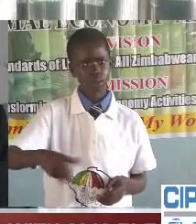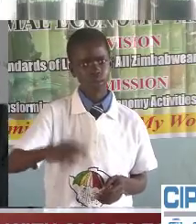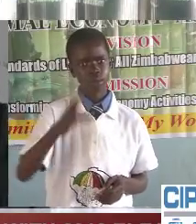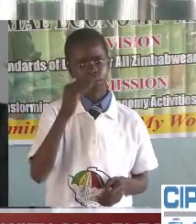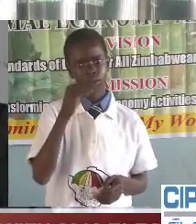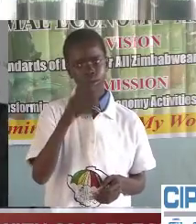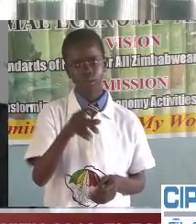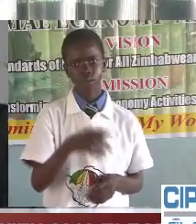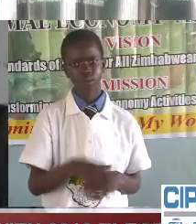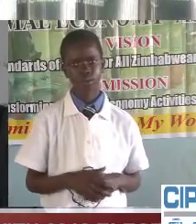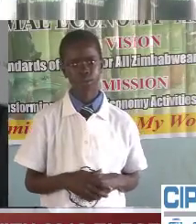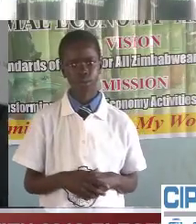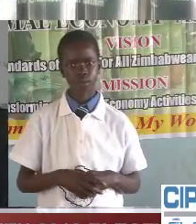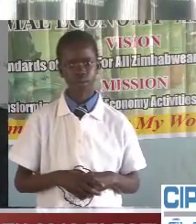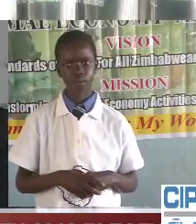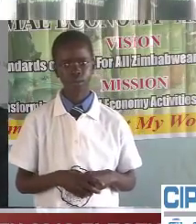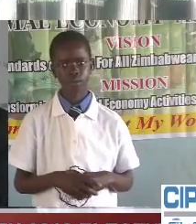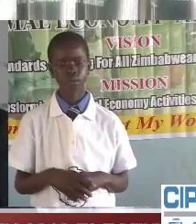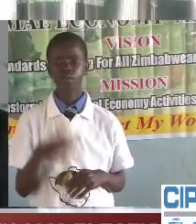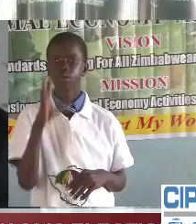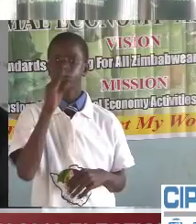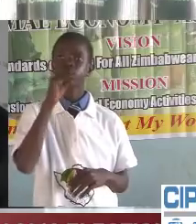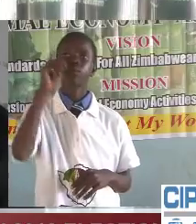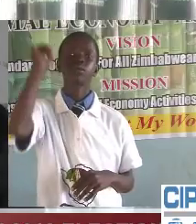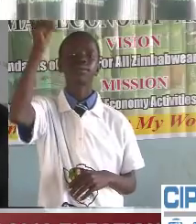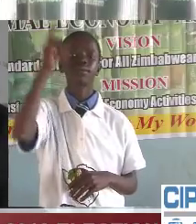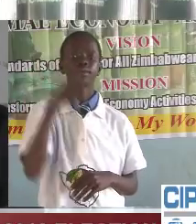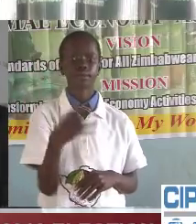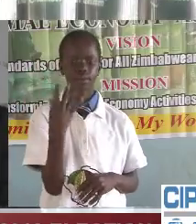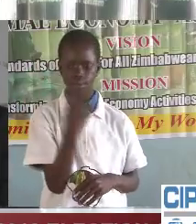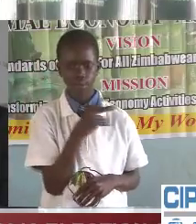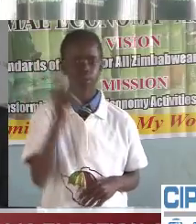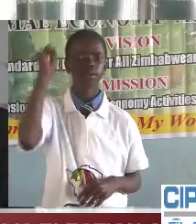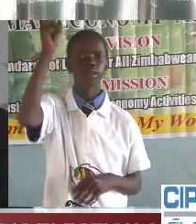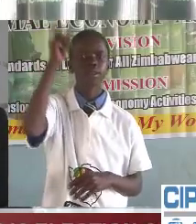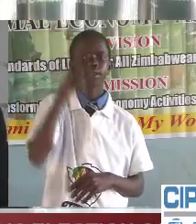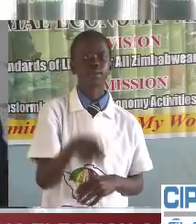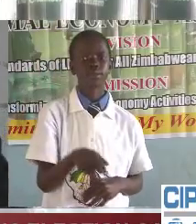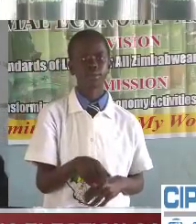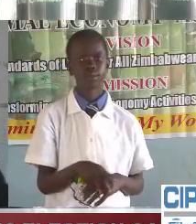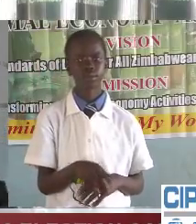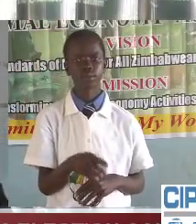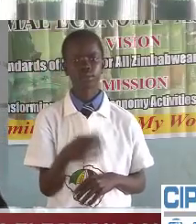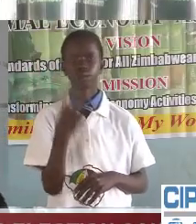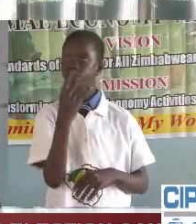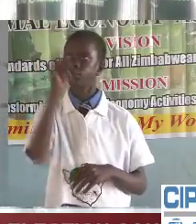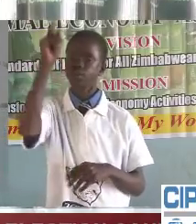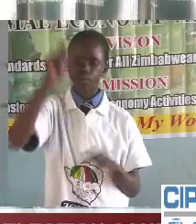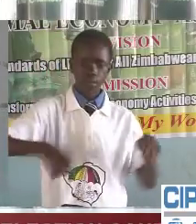mvura ndeya Mwari, ndochinhu chokutanga. Mwari ndiye unotipa mvura.